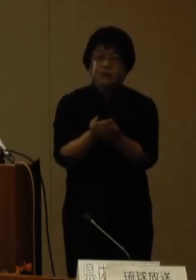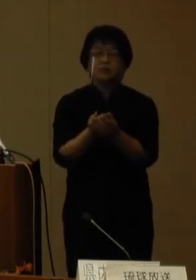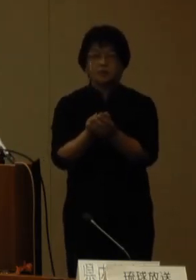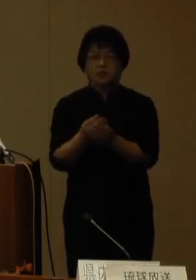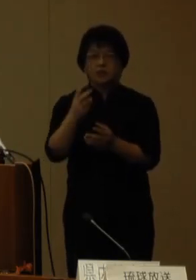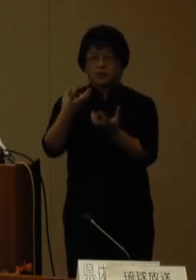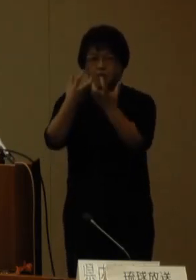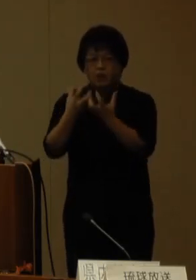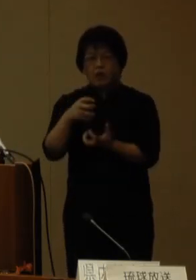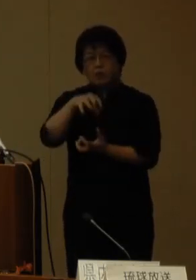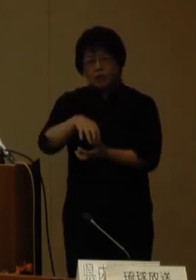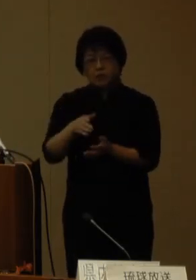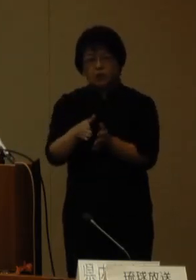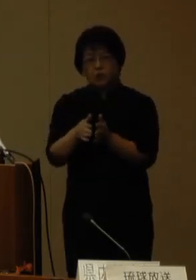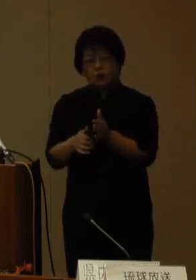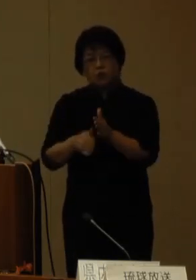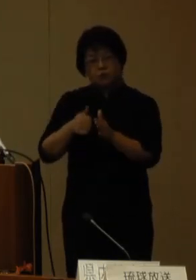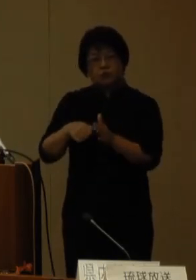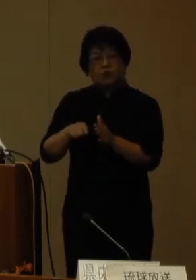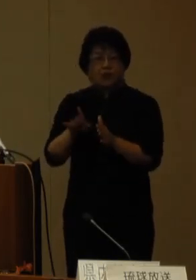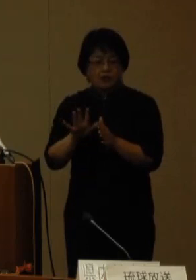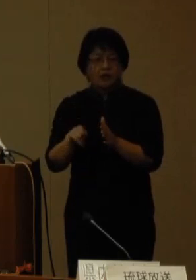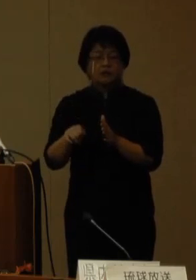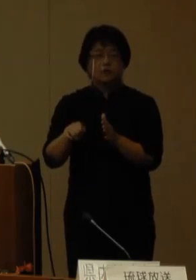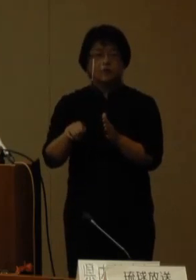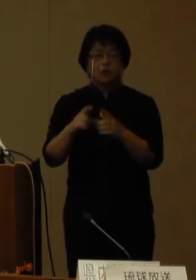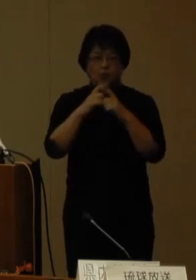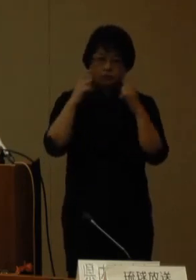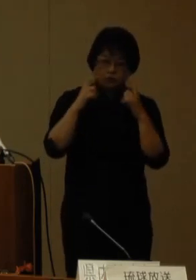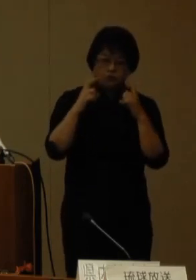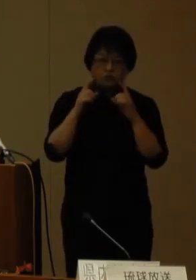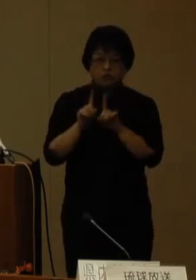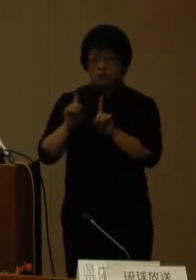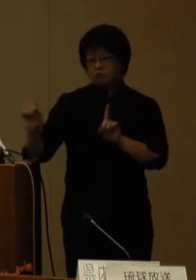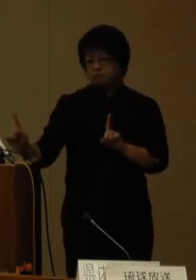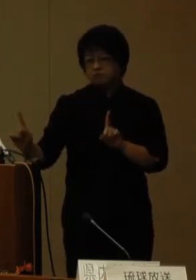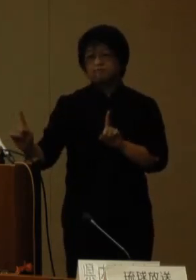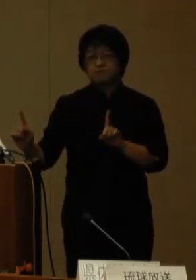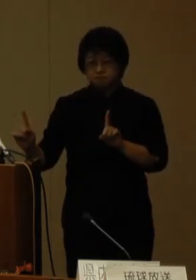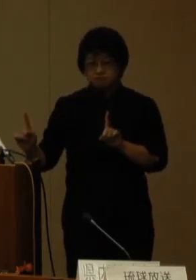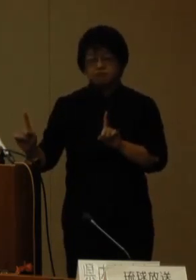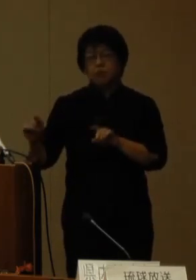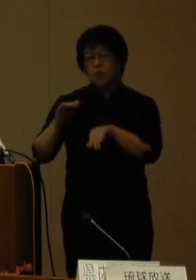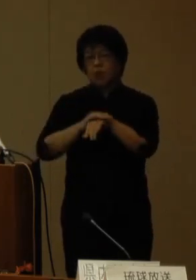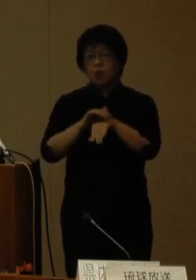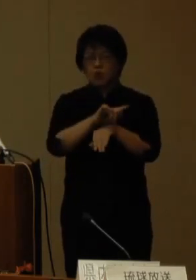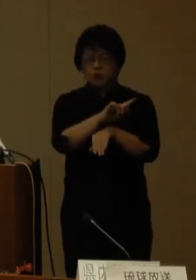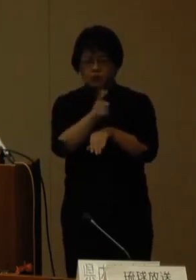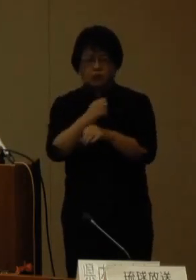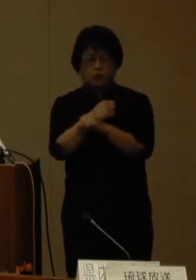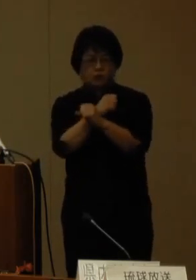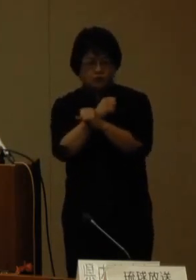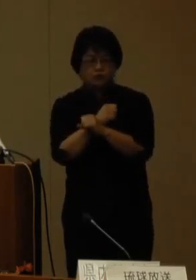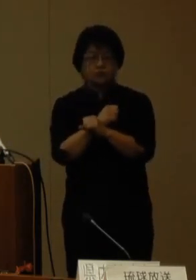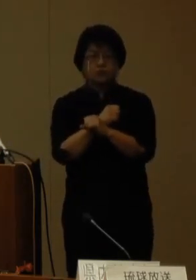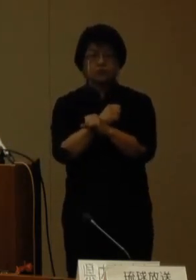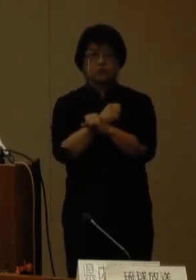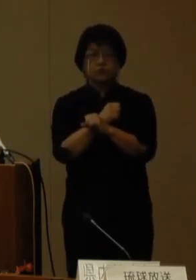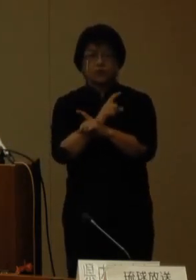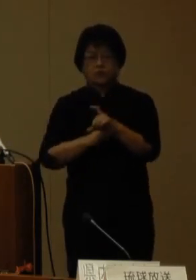気をする、マスクをつける、人と人との空間的な距離を空ける、そういうことについてさ